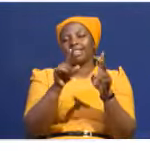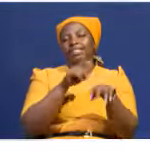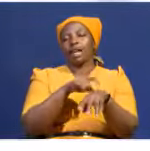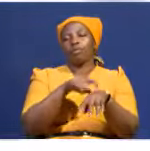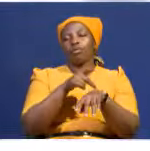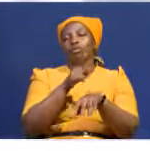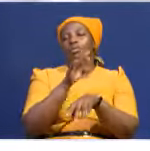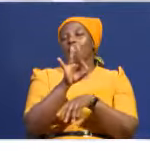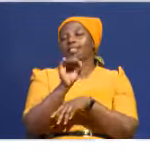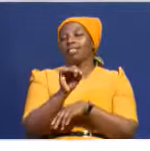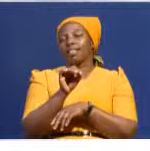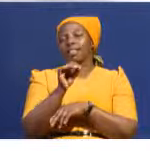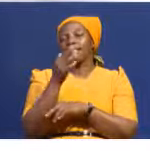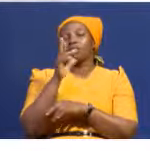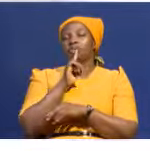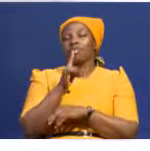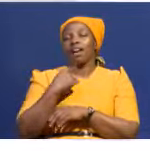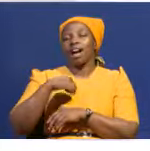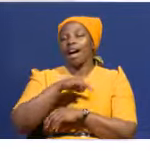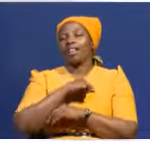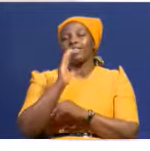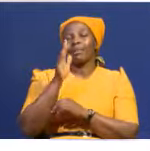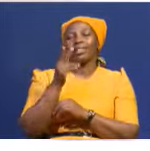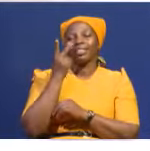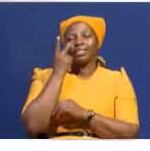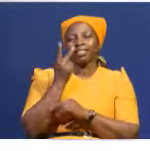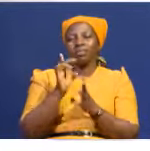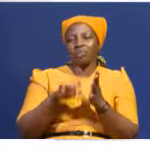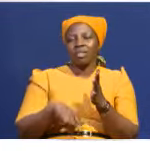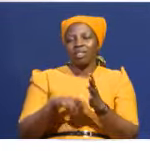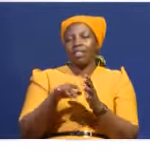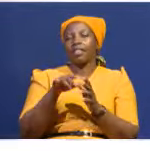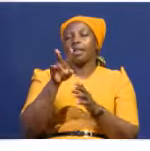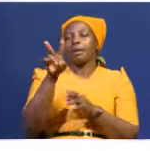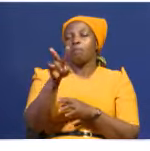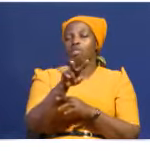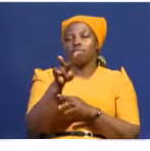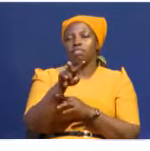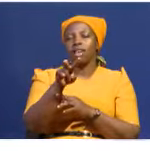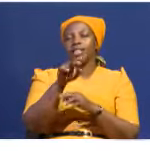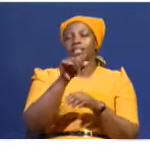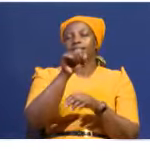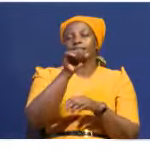hivyo tutakavyokuwa tunaona ni kwamba spika wa